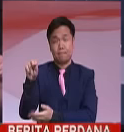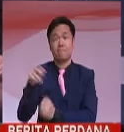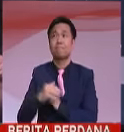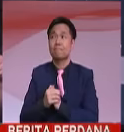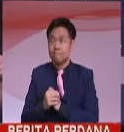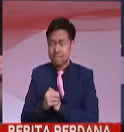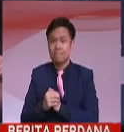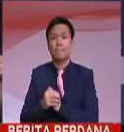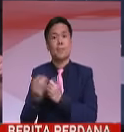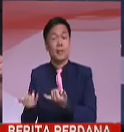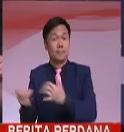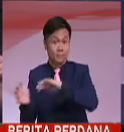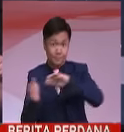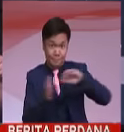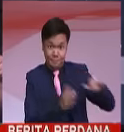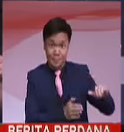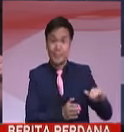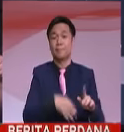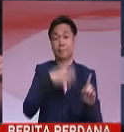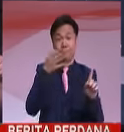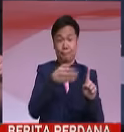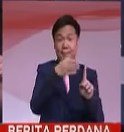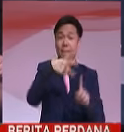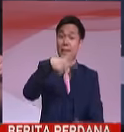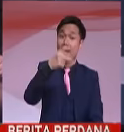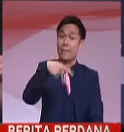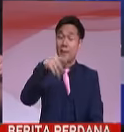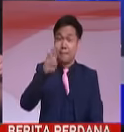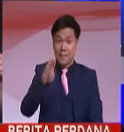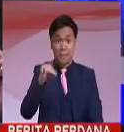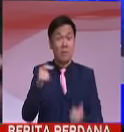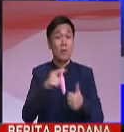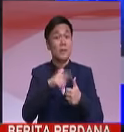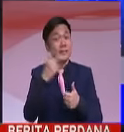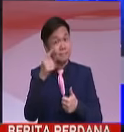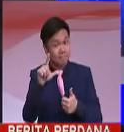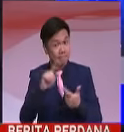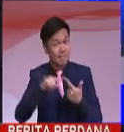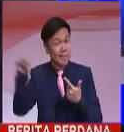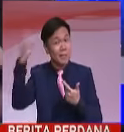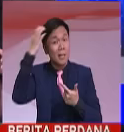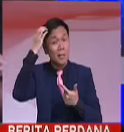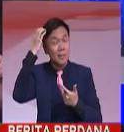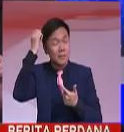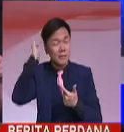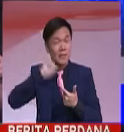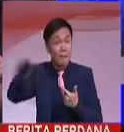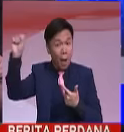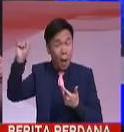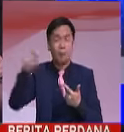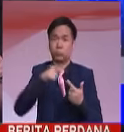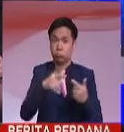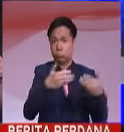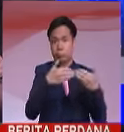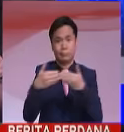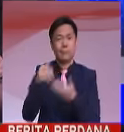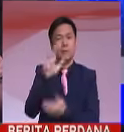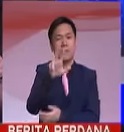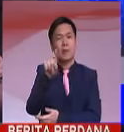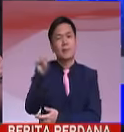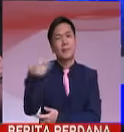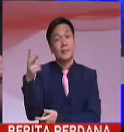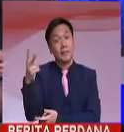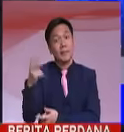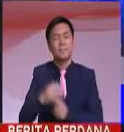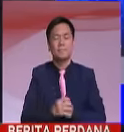hai saudara perintah country akan disoroti GB diqadha lumpur dan Sabah dilanjutkan sehingga 31 Des ini